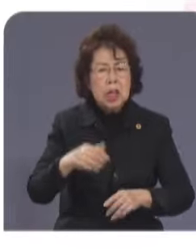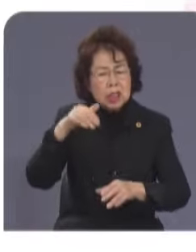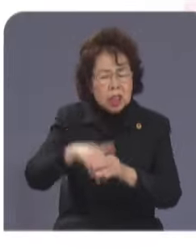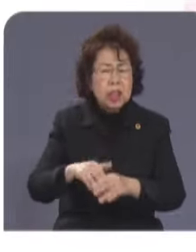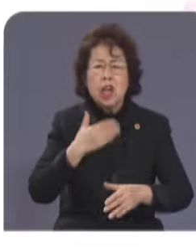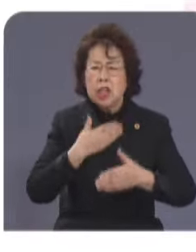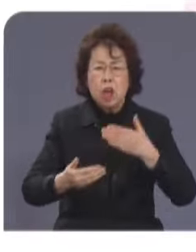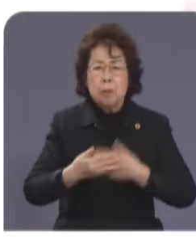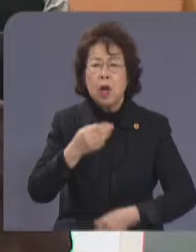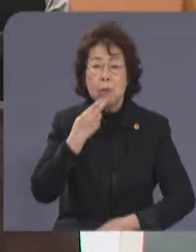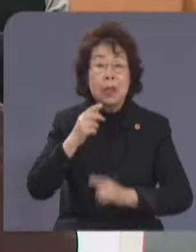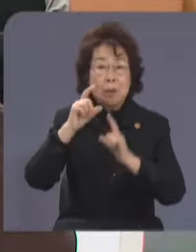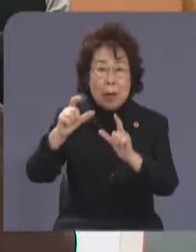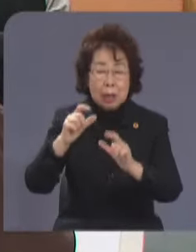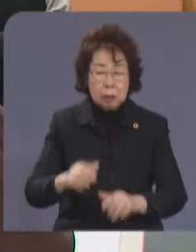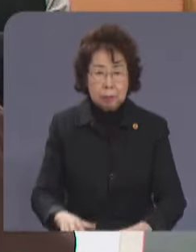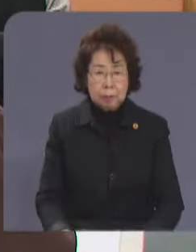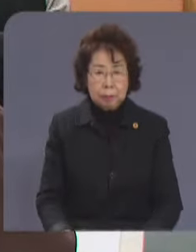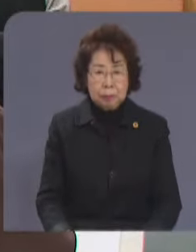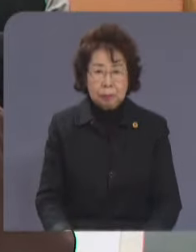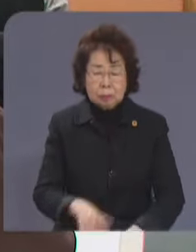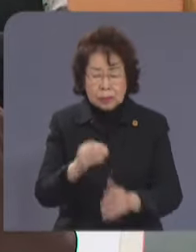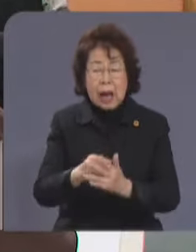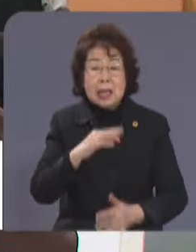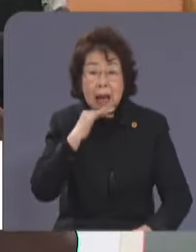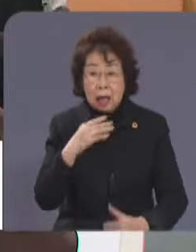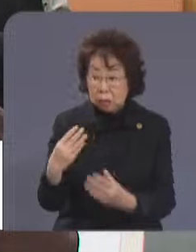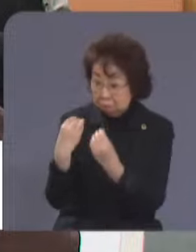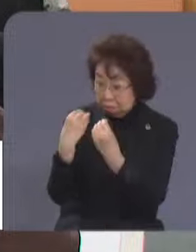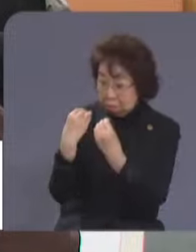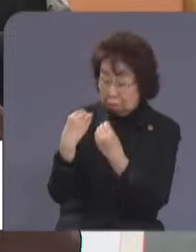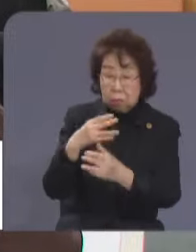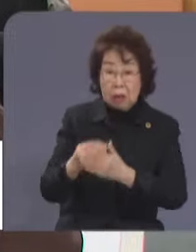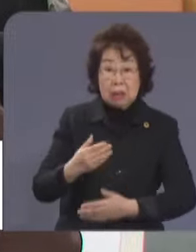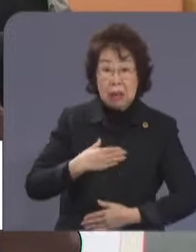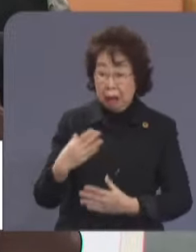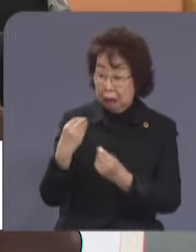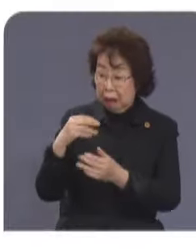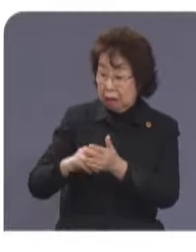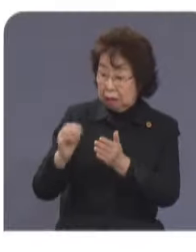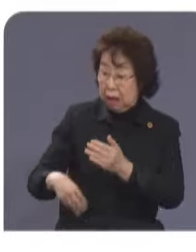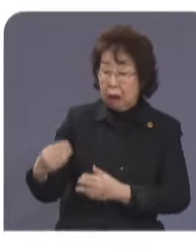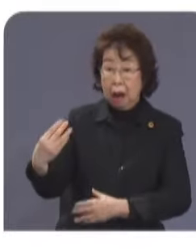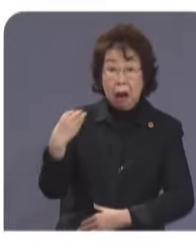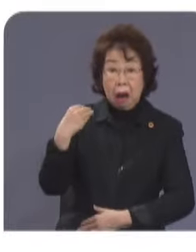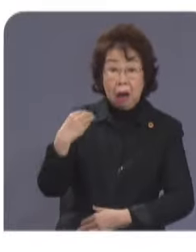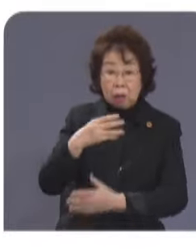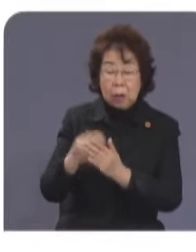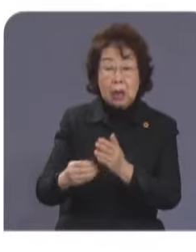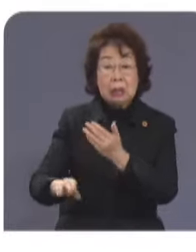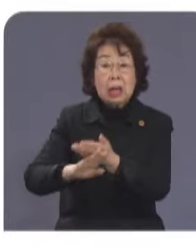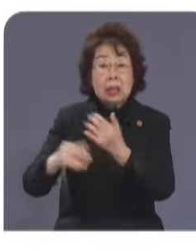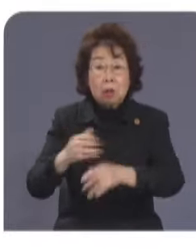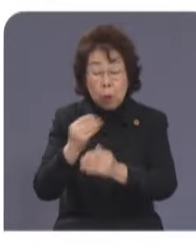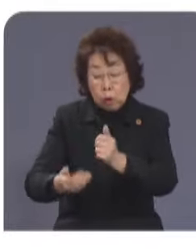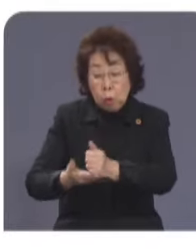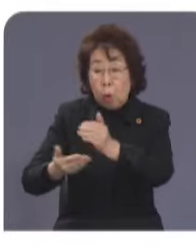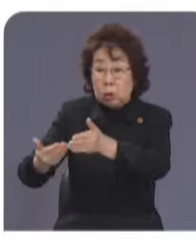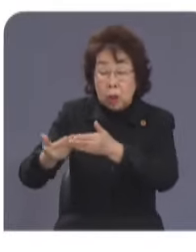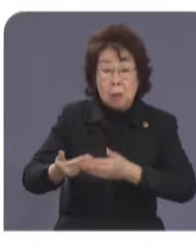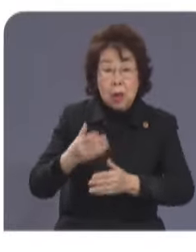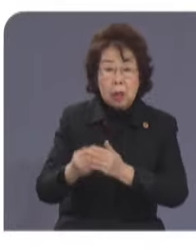경험이 없다고 언급하며 나이 탓으로 컷오프, 즉 자신을 탈락시키거나 특정인을 전략 공천하는